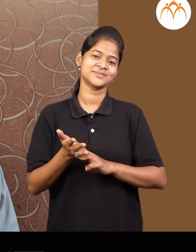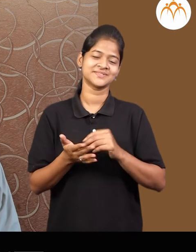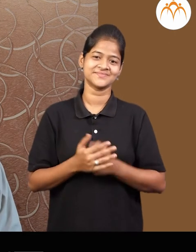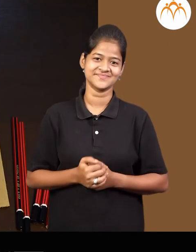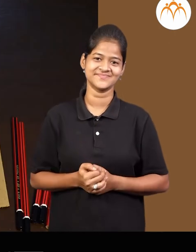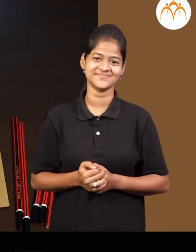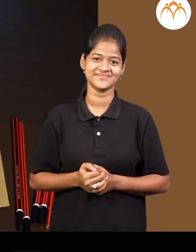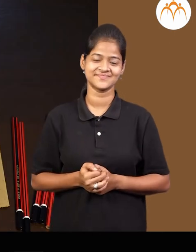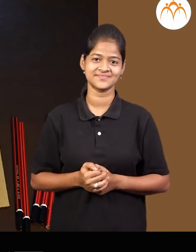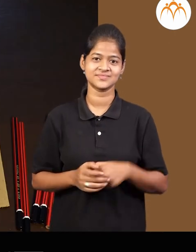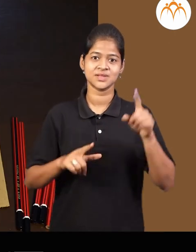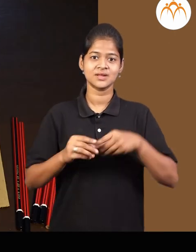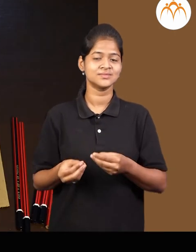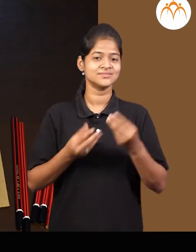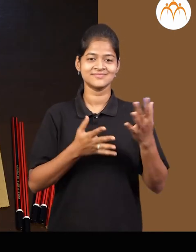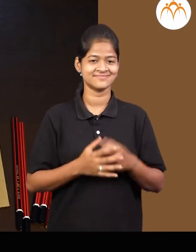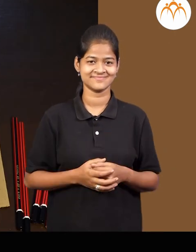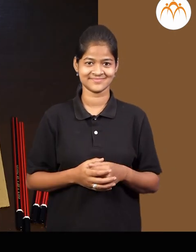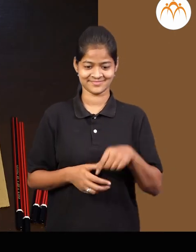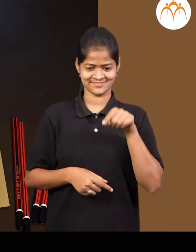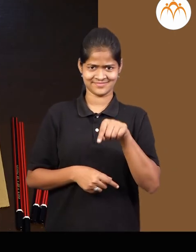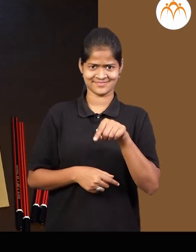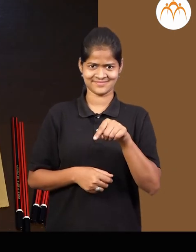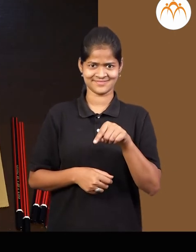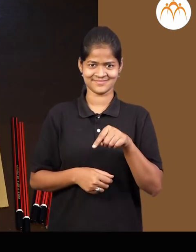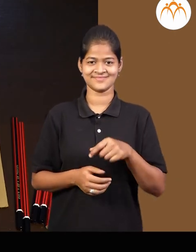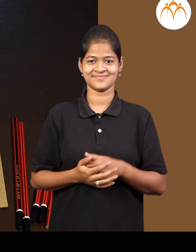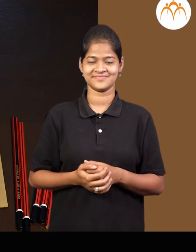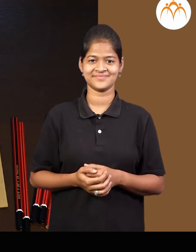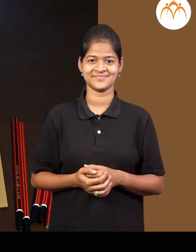तिला दे आता. ही बाजू आहे